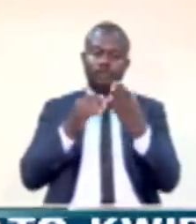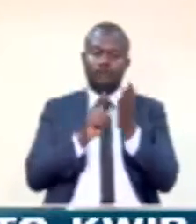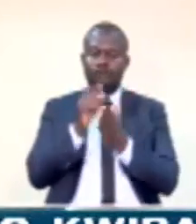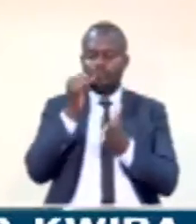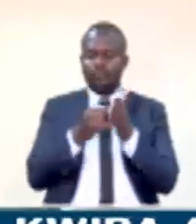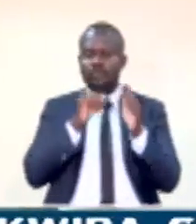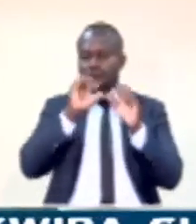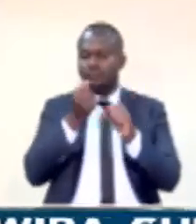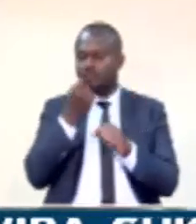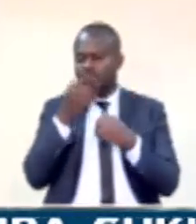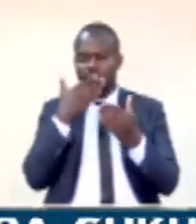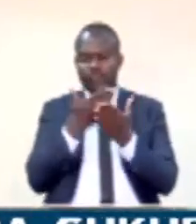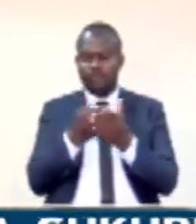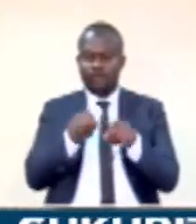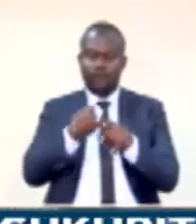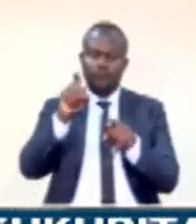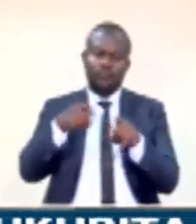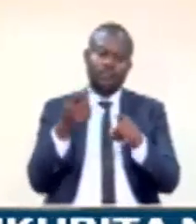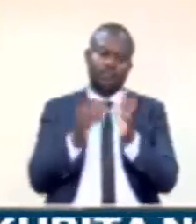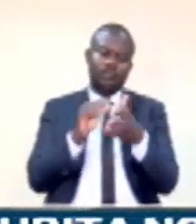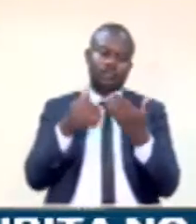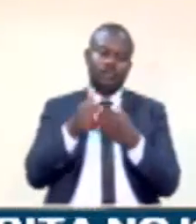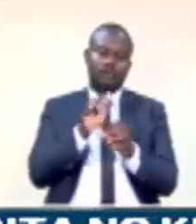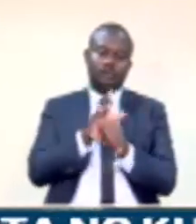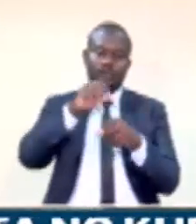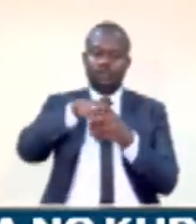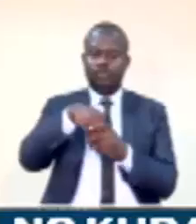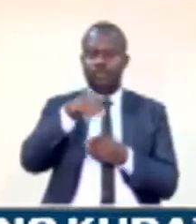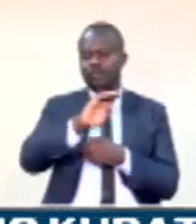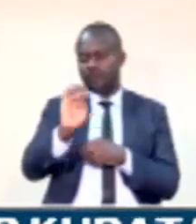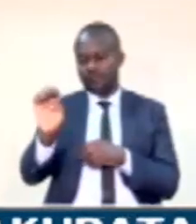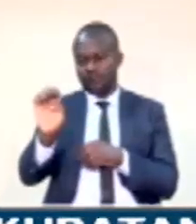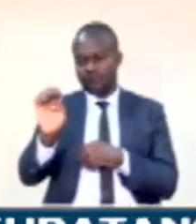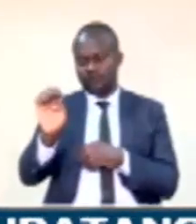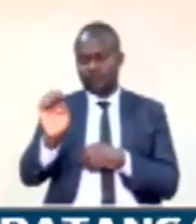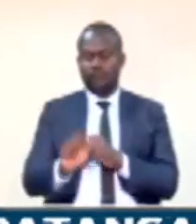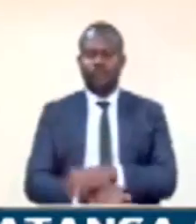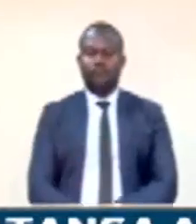SIDA ntirufata imiti neza uko bikwiye kandi ngo abenshi biganje mu ntara y'Iburasirazuba.